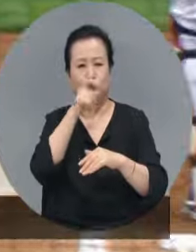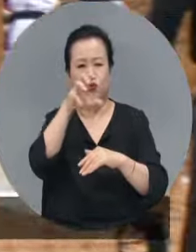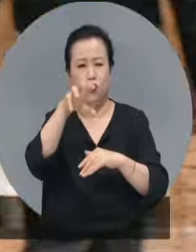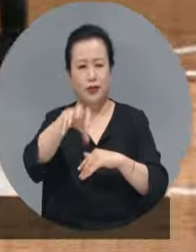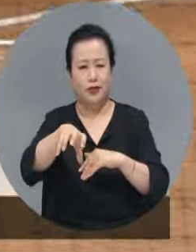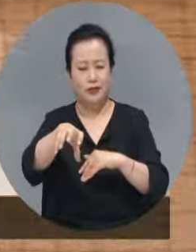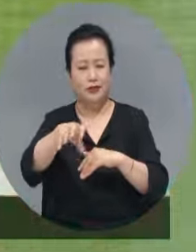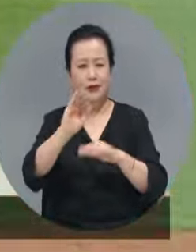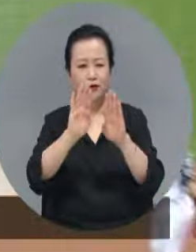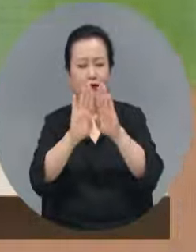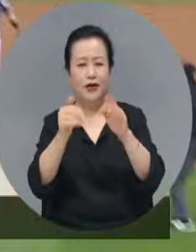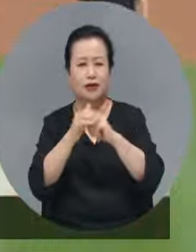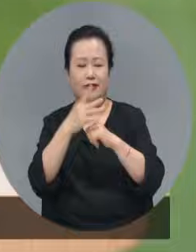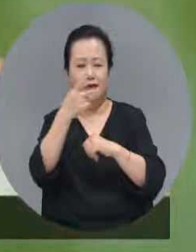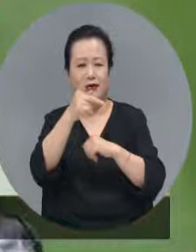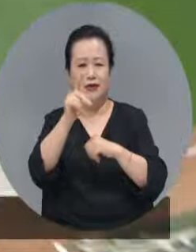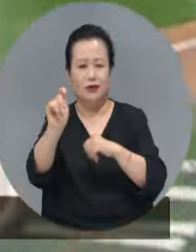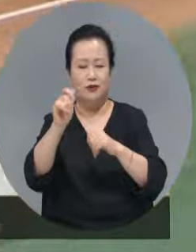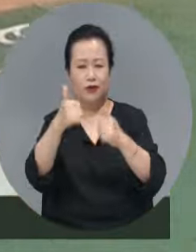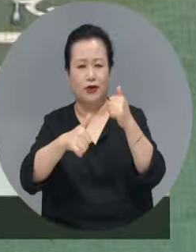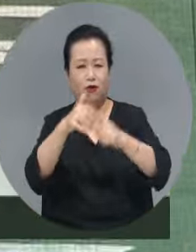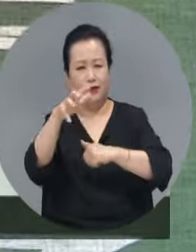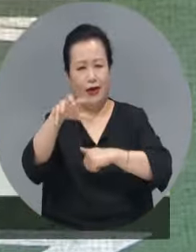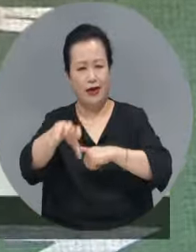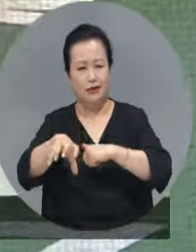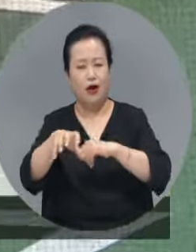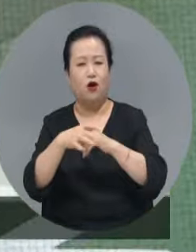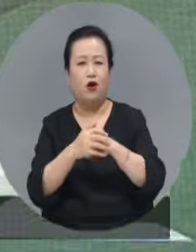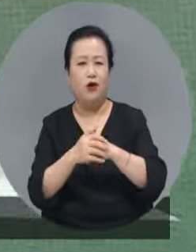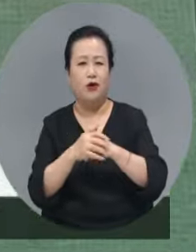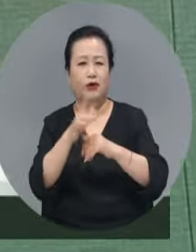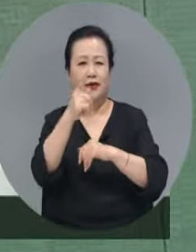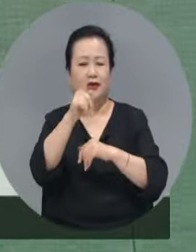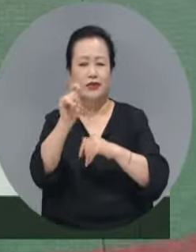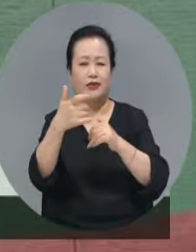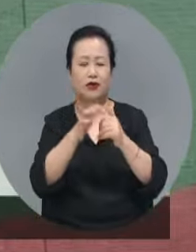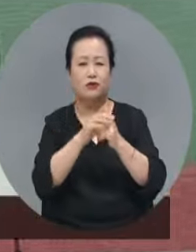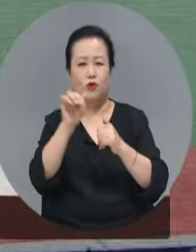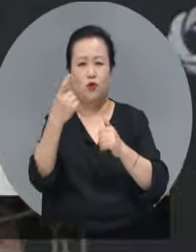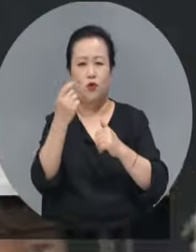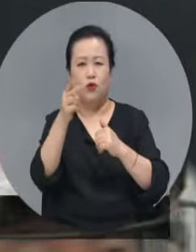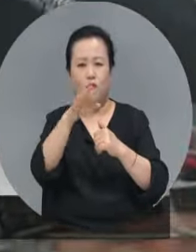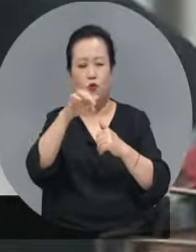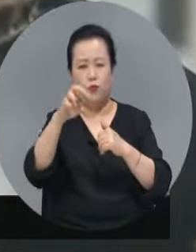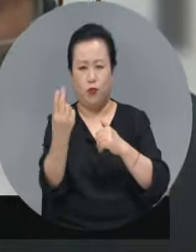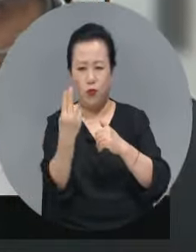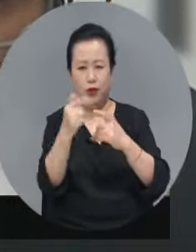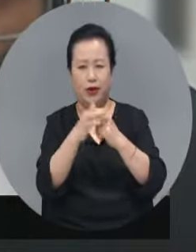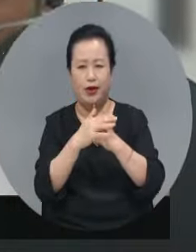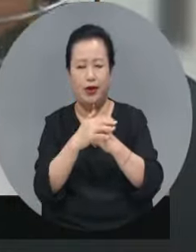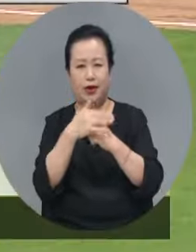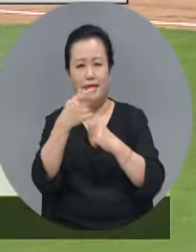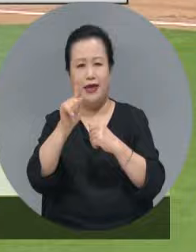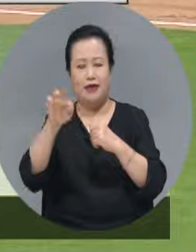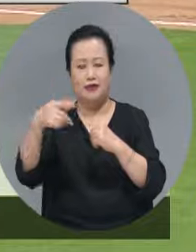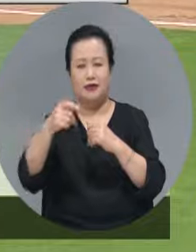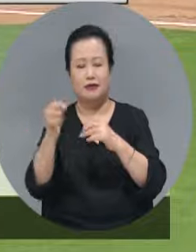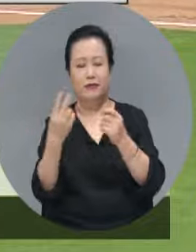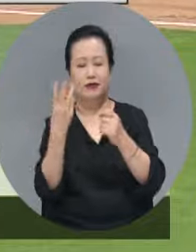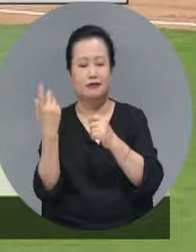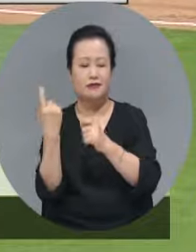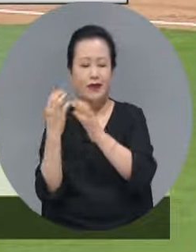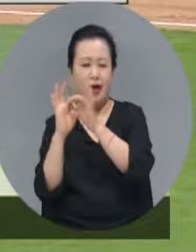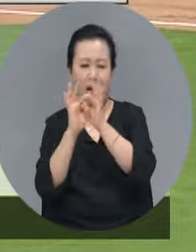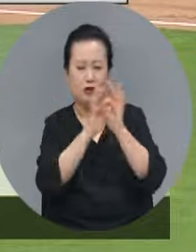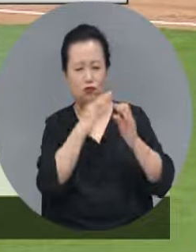KT 위즈파크에서 열린 KT 위즈와의 원정 경기에서 KT 선발 투수 고영표를 상대로 나승엽이 3타자